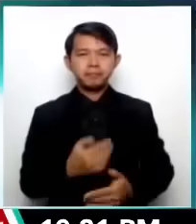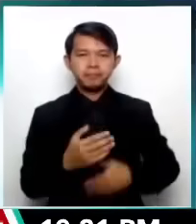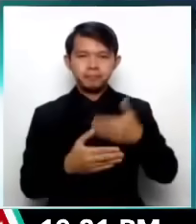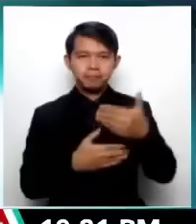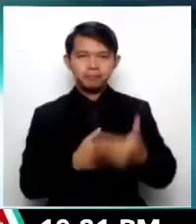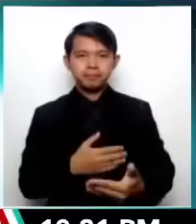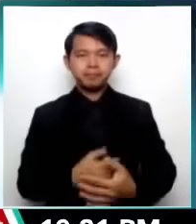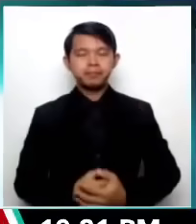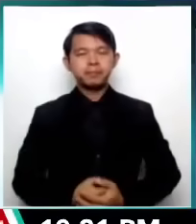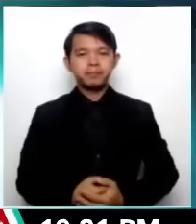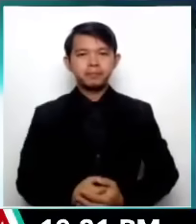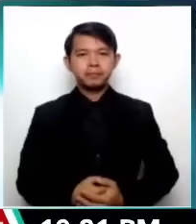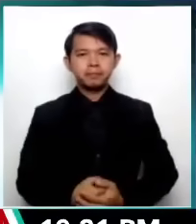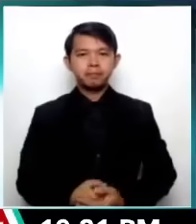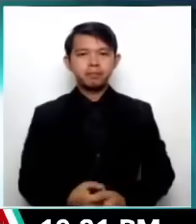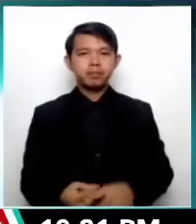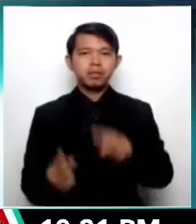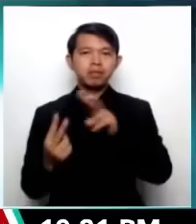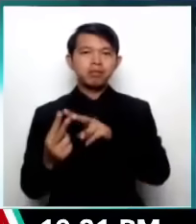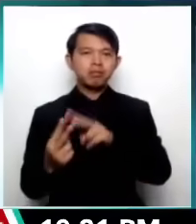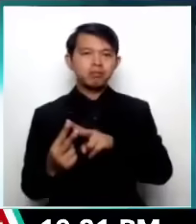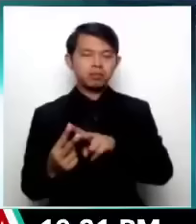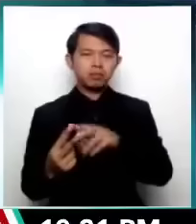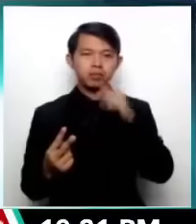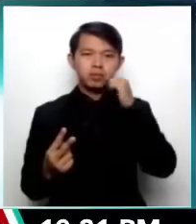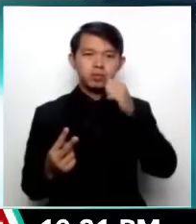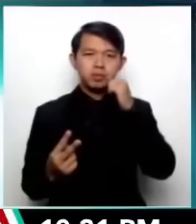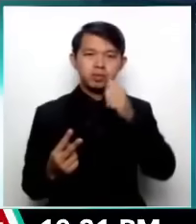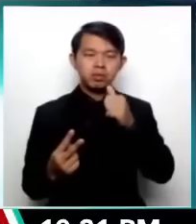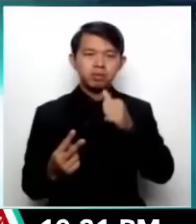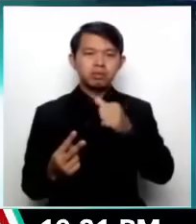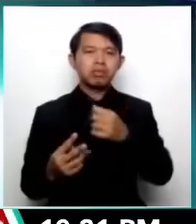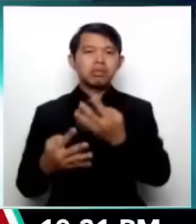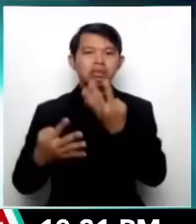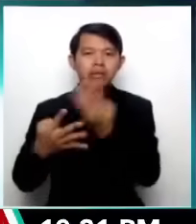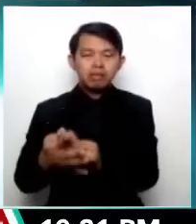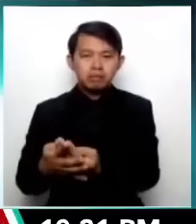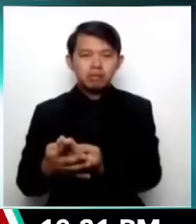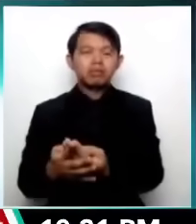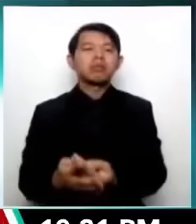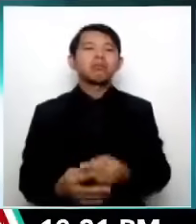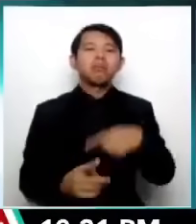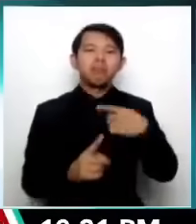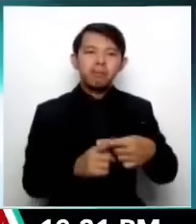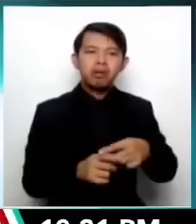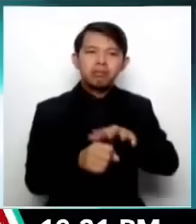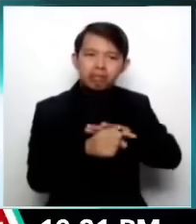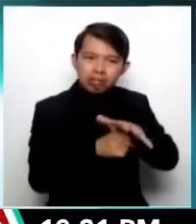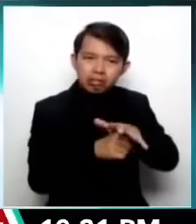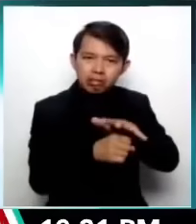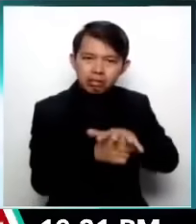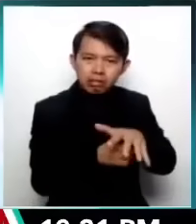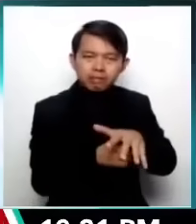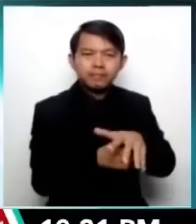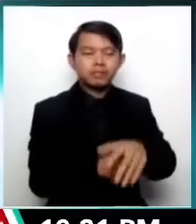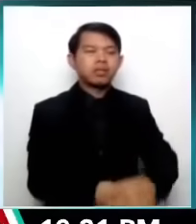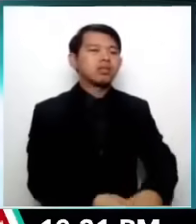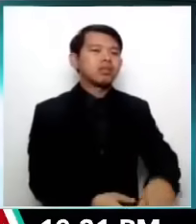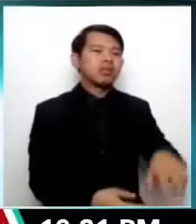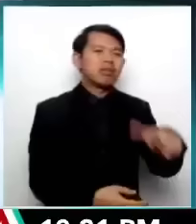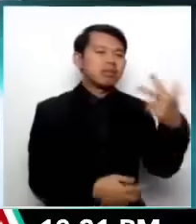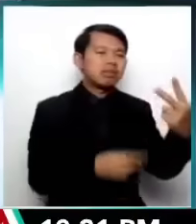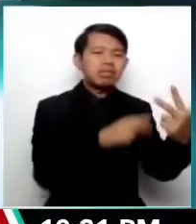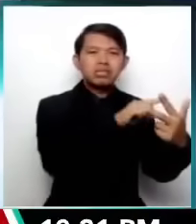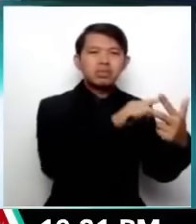dalawang dalagita ang dalawang araw na kinulong at halinhinang ginahasa ng tatlong lalaki sa Maynila. Ang mga